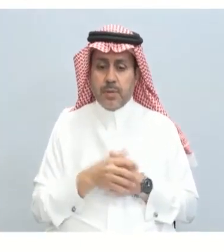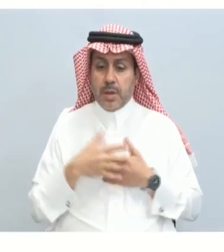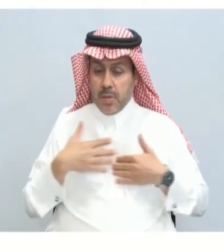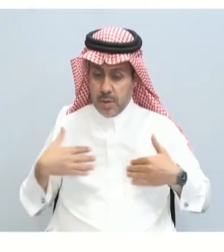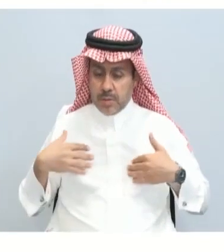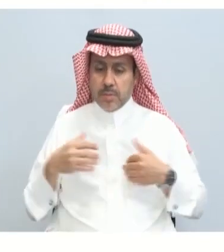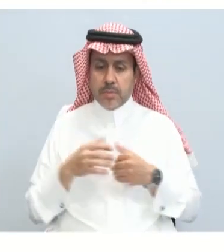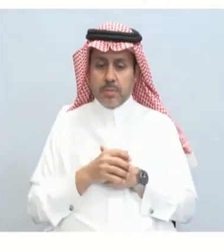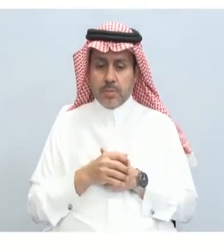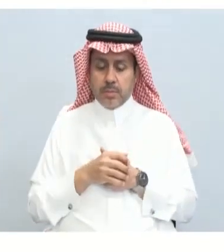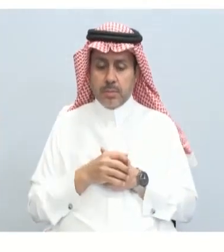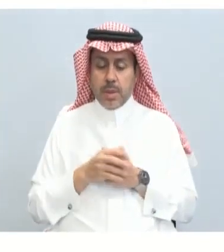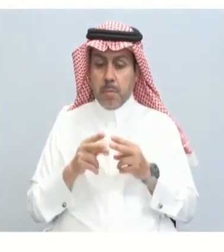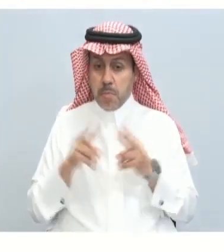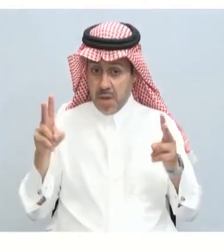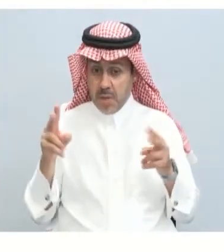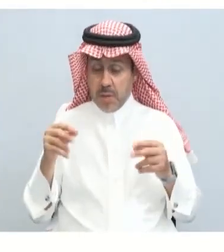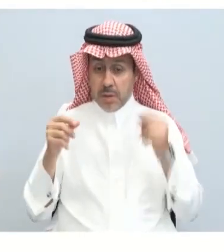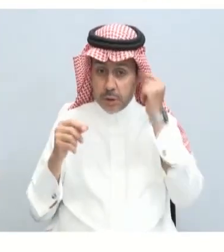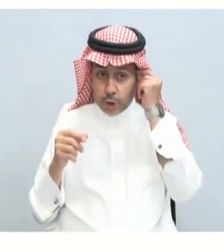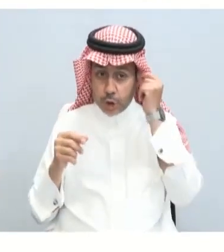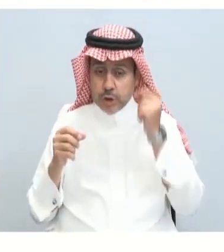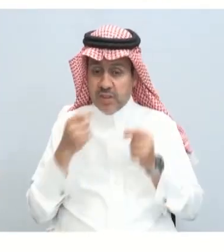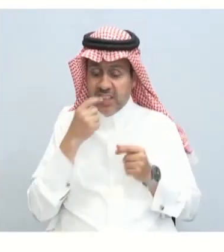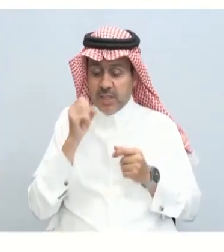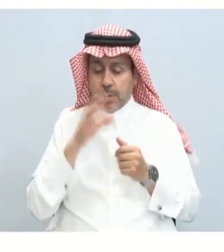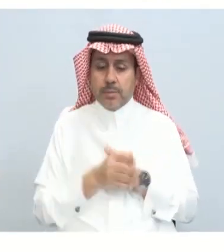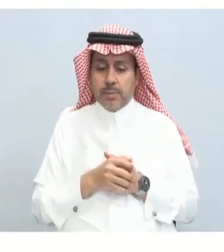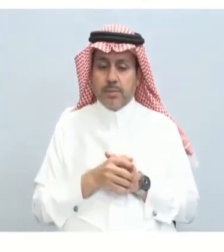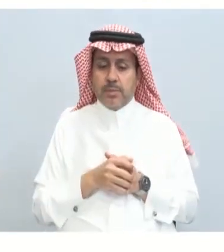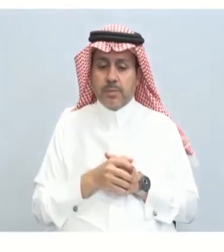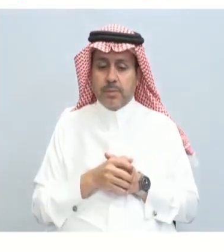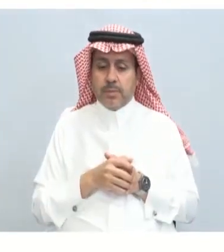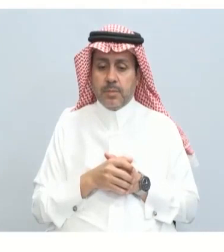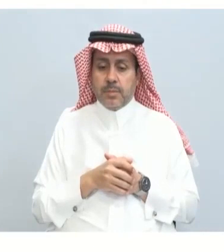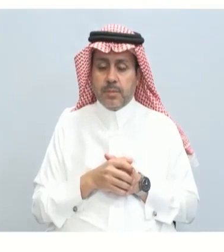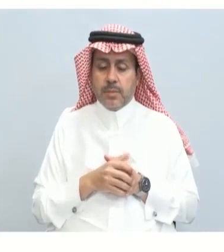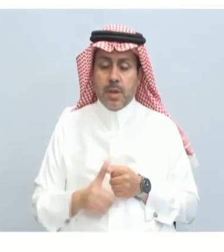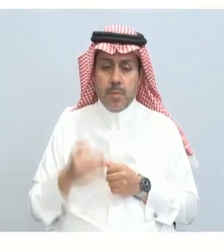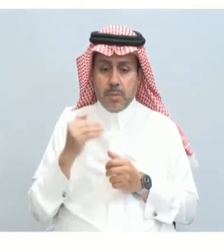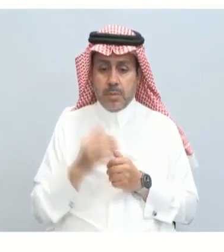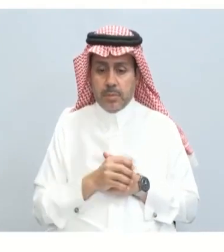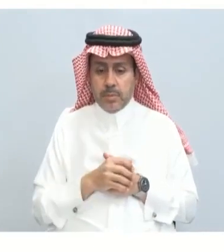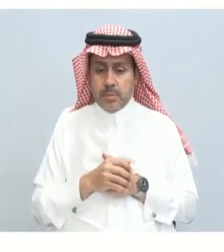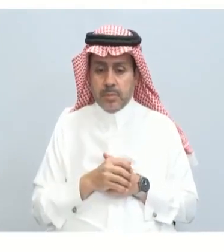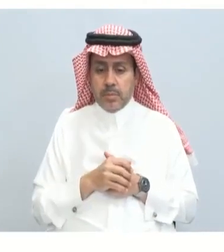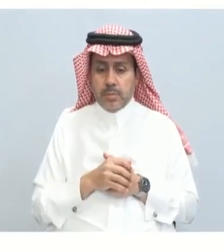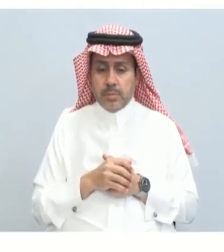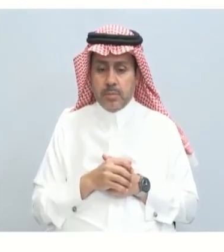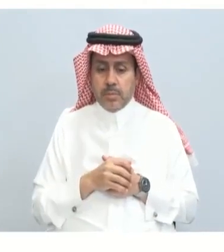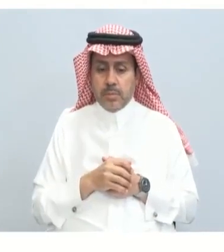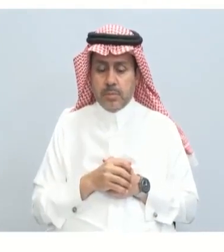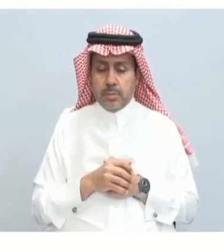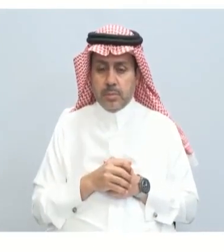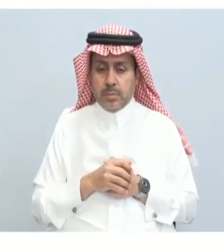وهي الضحك فبياض الشعر كانه بياض الاسنان قال احمد شوقي دقات قلب المرء قائله له ان الحياه